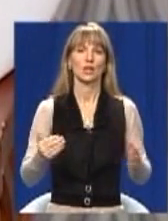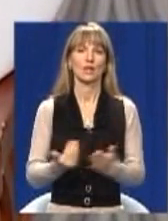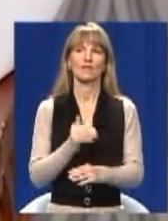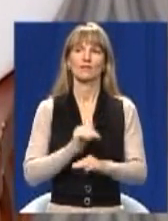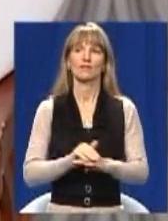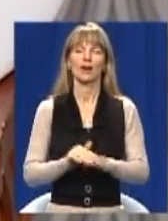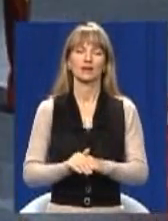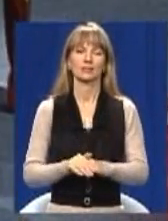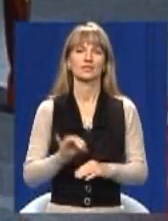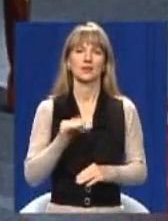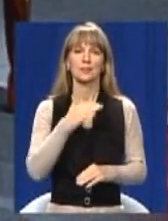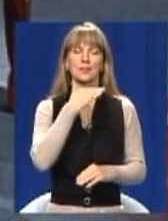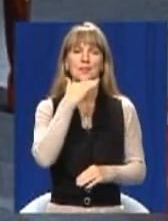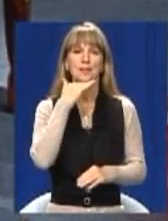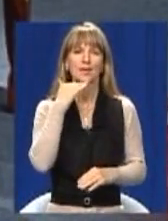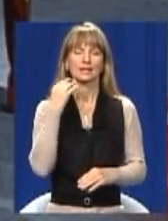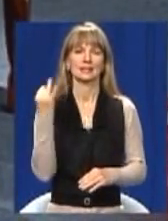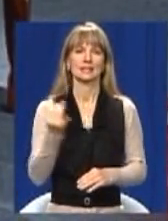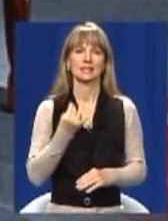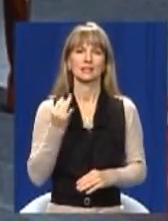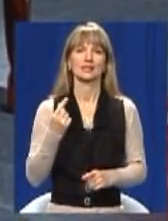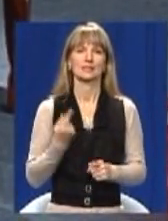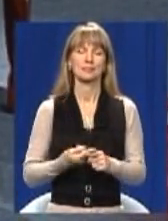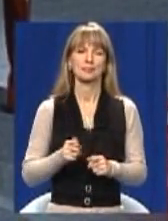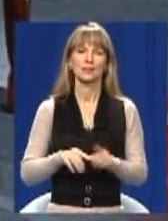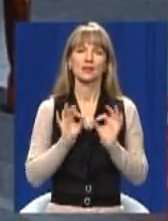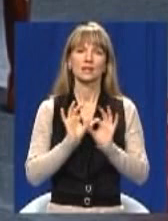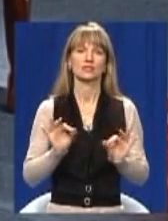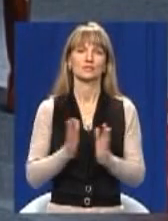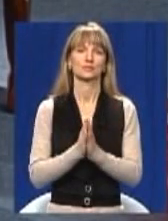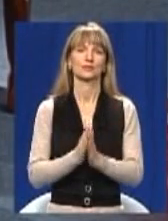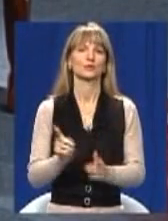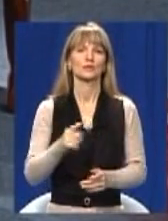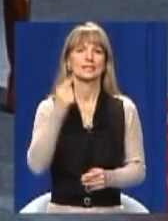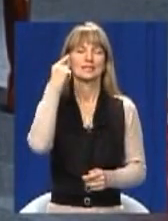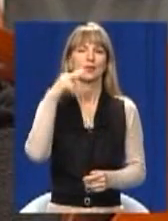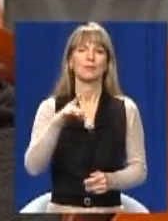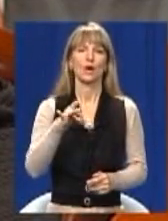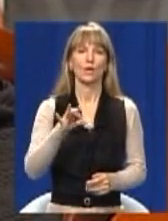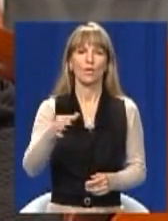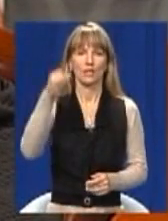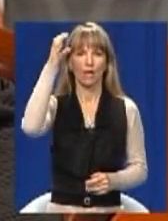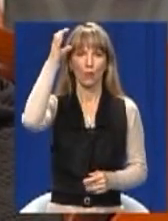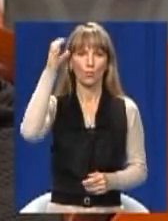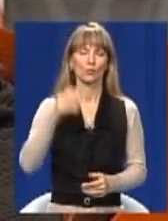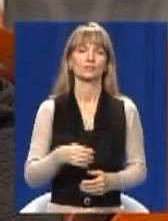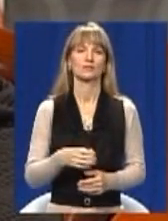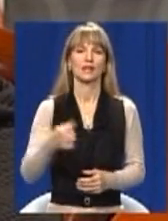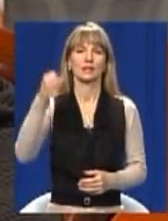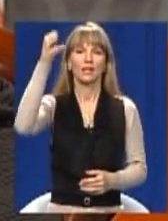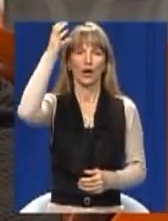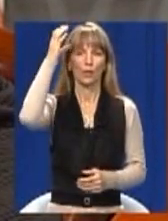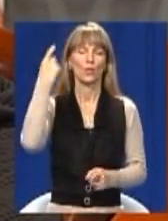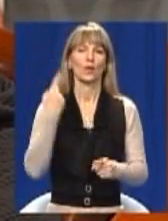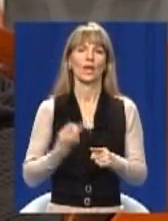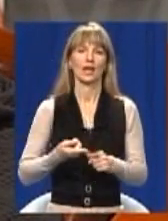та дуже багатими цікавинками. Тож, розкажи, будь ласка, що ти знаєш про науку? Наука